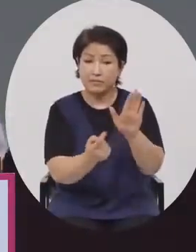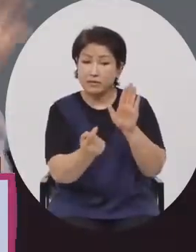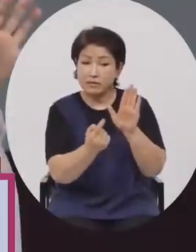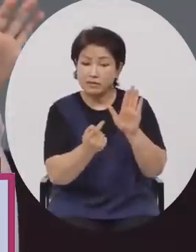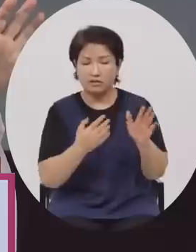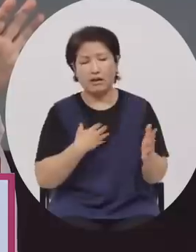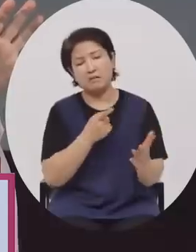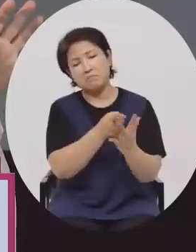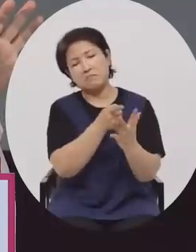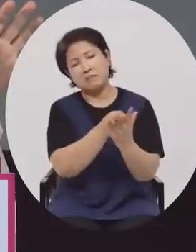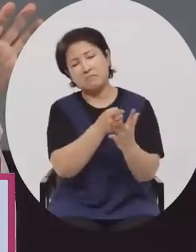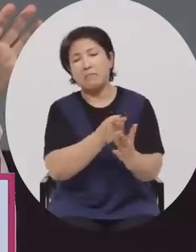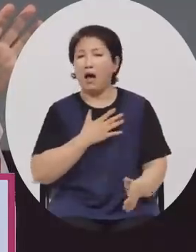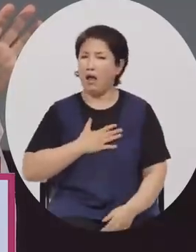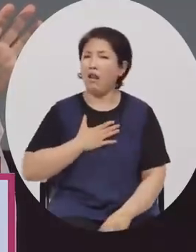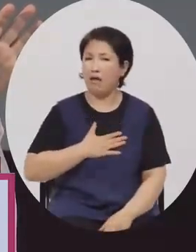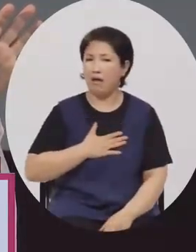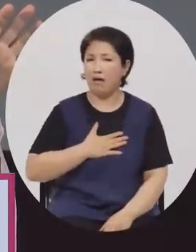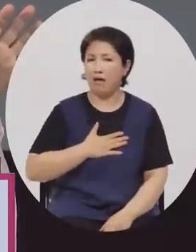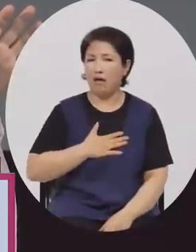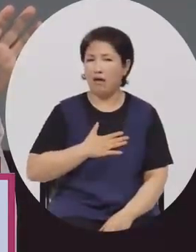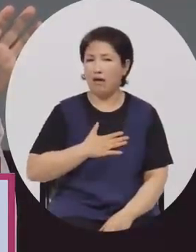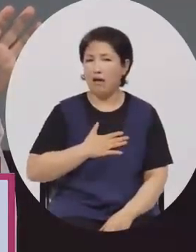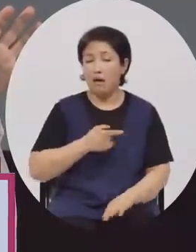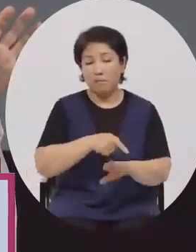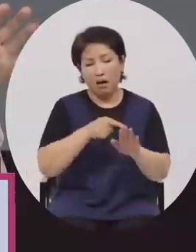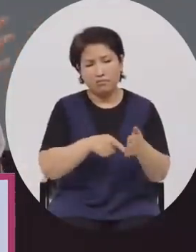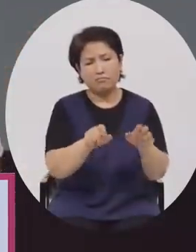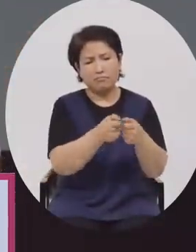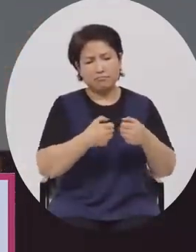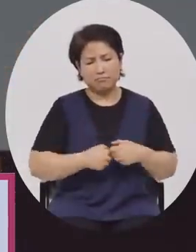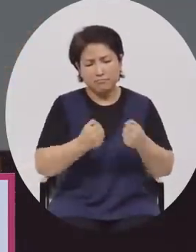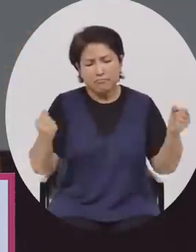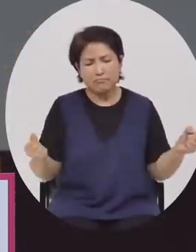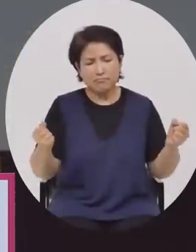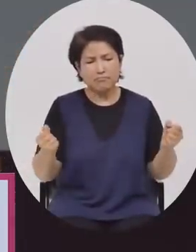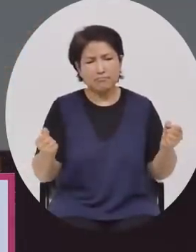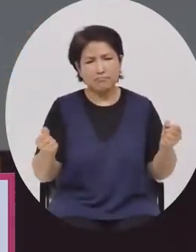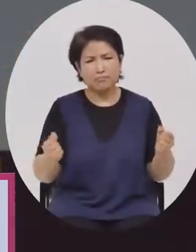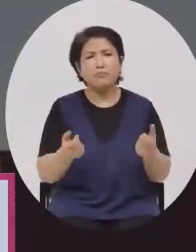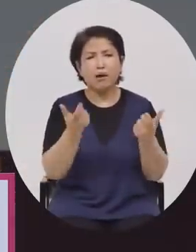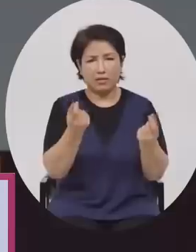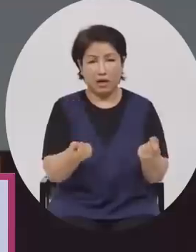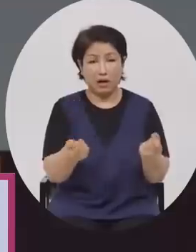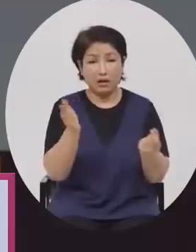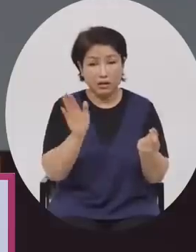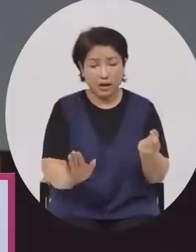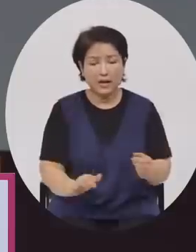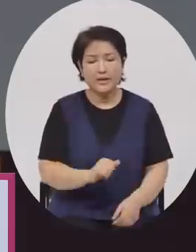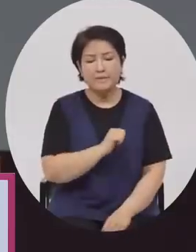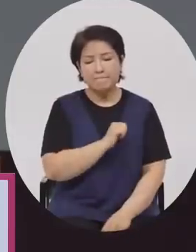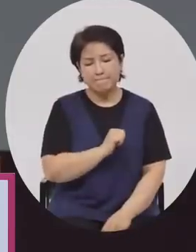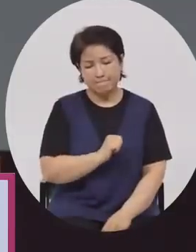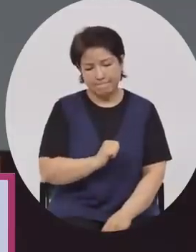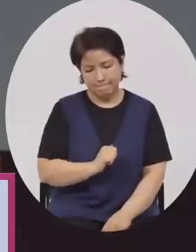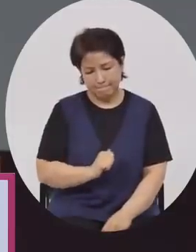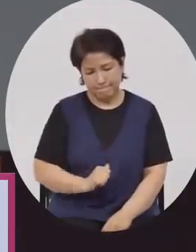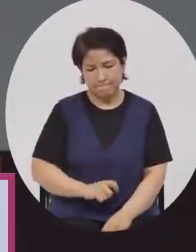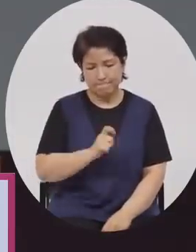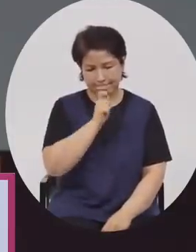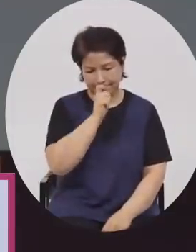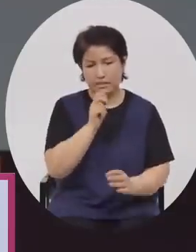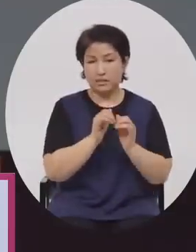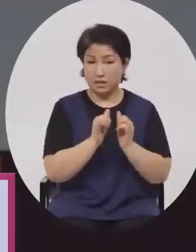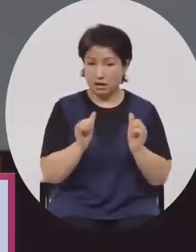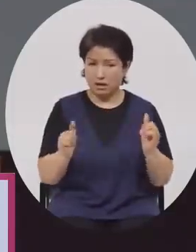쉽습니다. 속을 내가 훤히 다 알 수 있어요. 그런데 꾹 참고 있는 착한 사람은 속을 알 수가